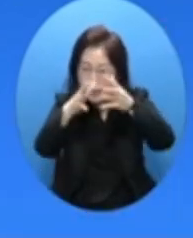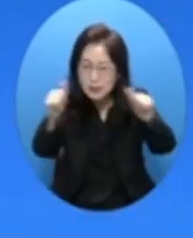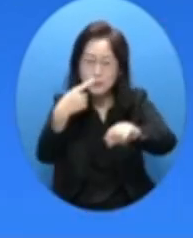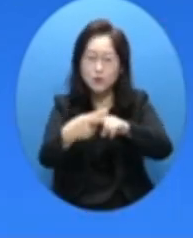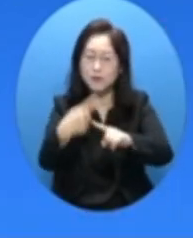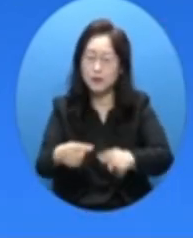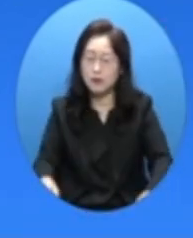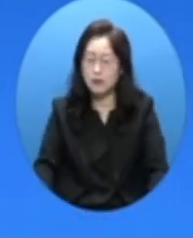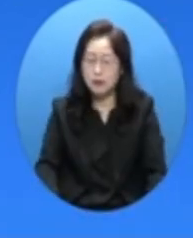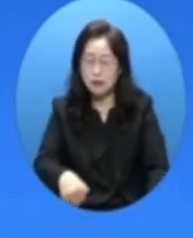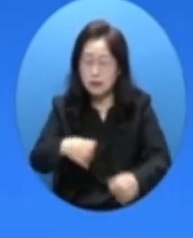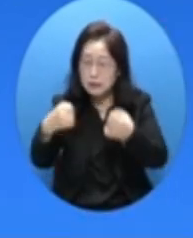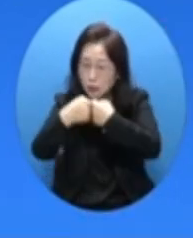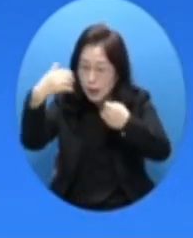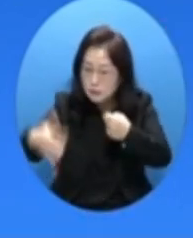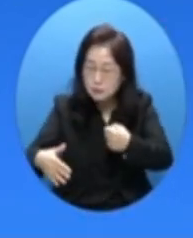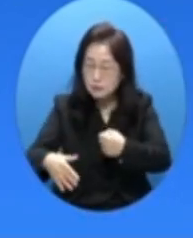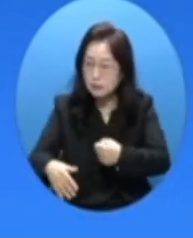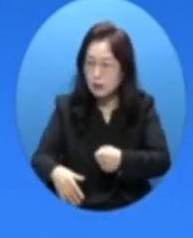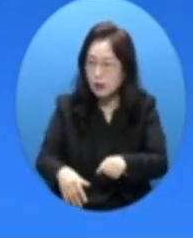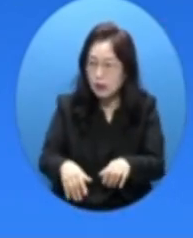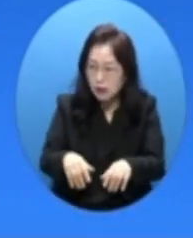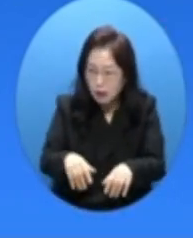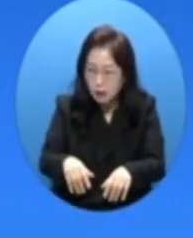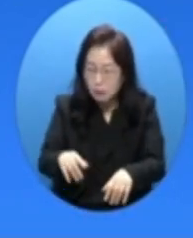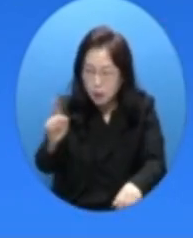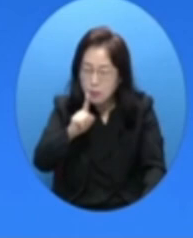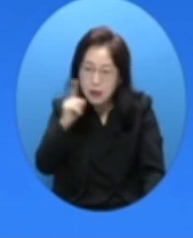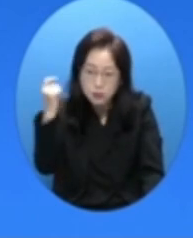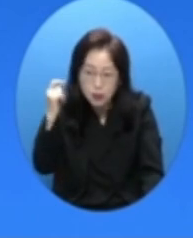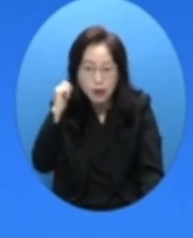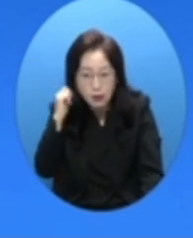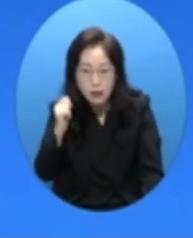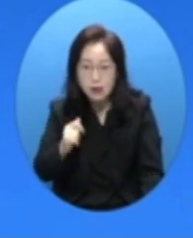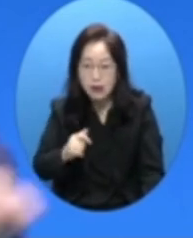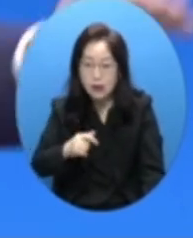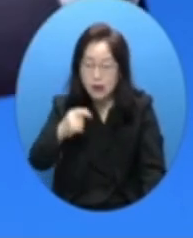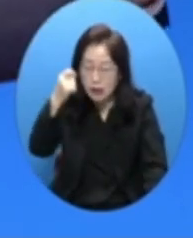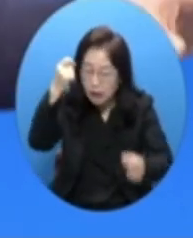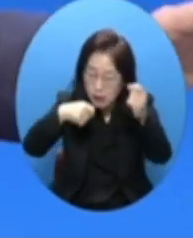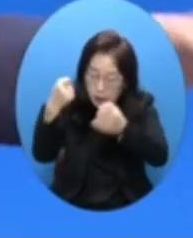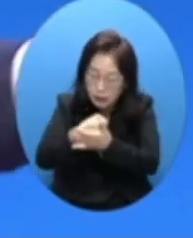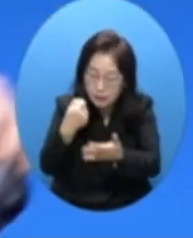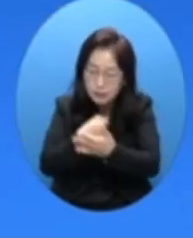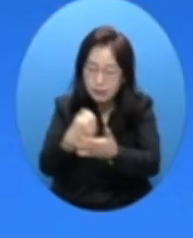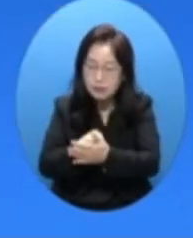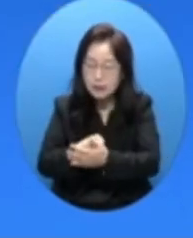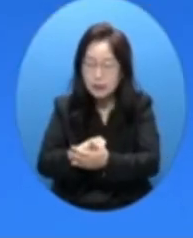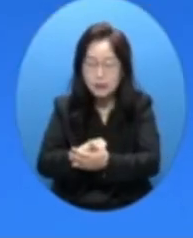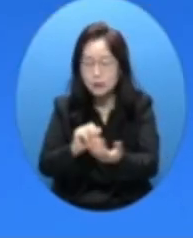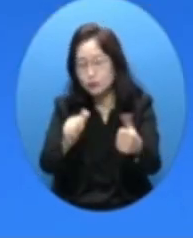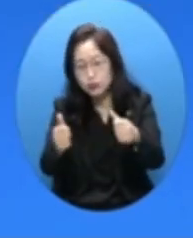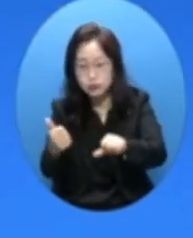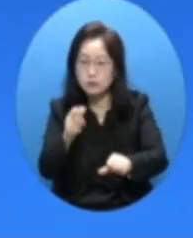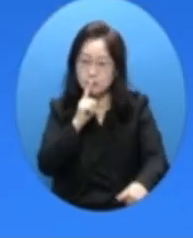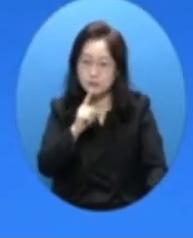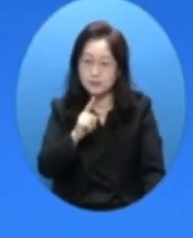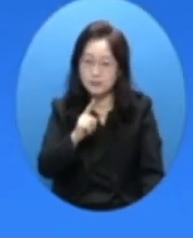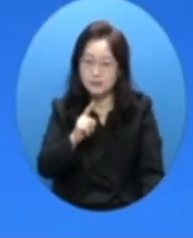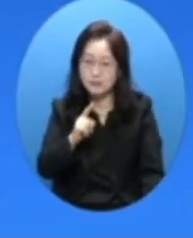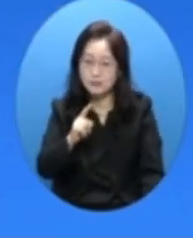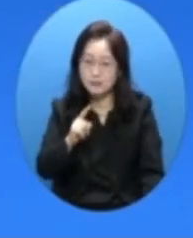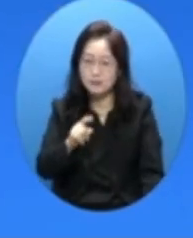내버려도 여기까지 끌고 왔느냐고 원망하고 배우며 밤새 통곡했습니다 그들이나 그 당시